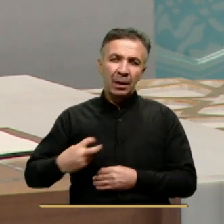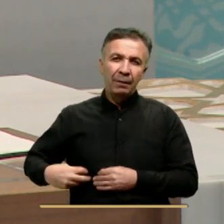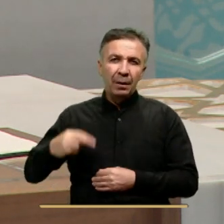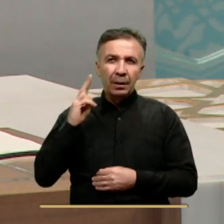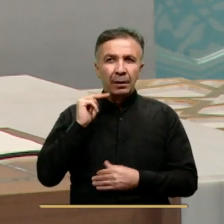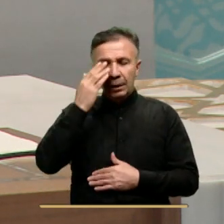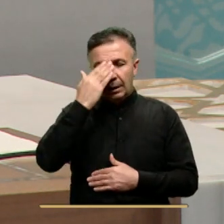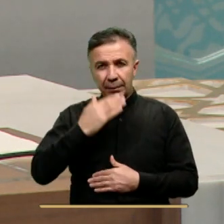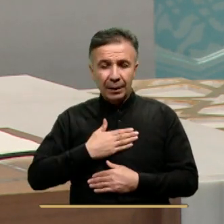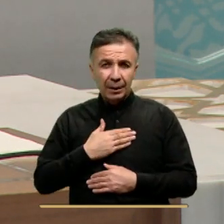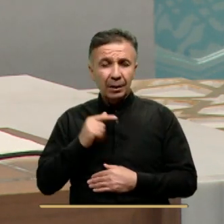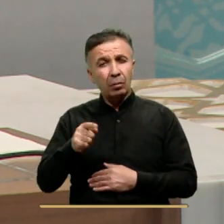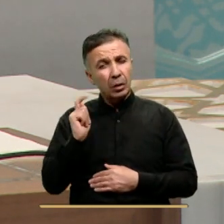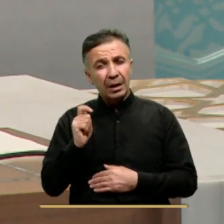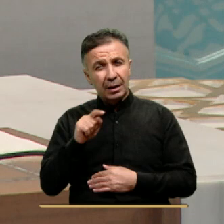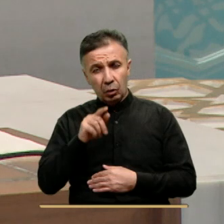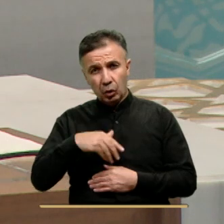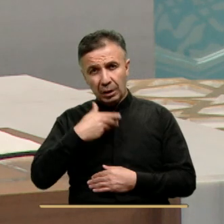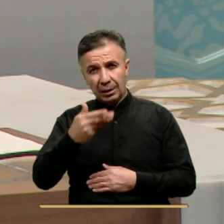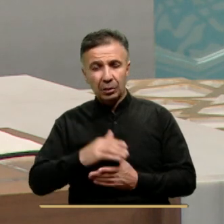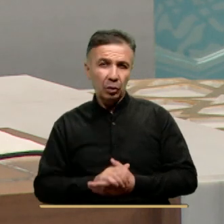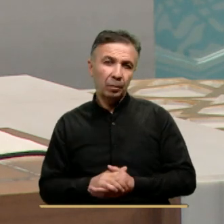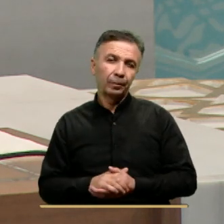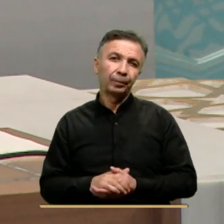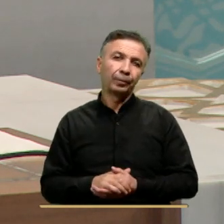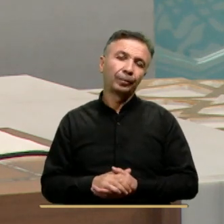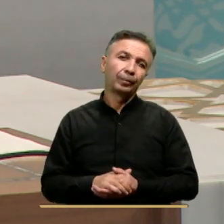vesselam da bu gerçeği şöyle ifade